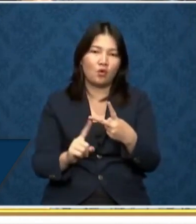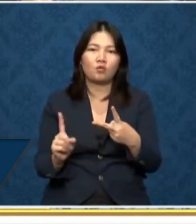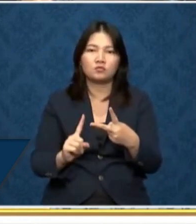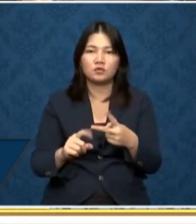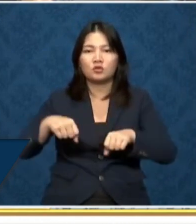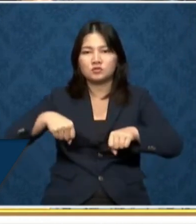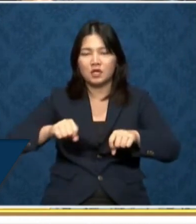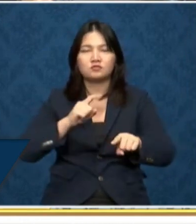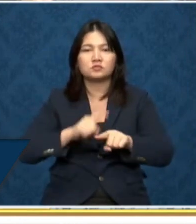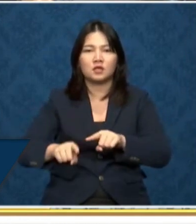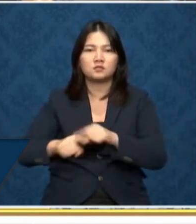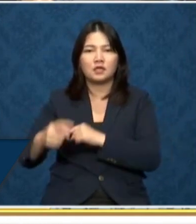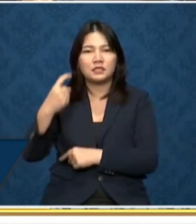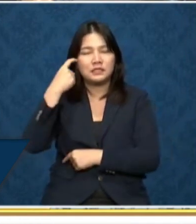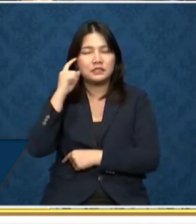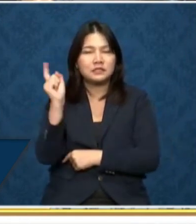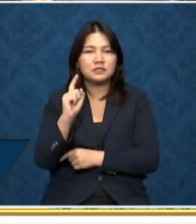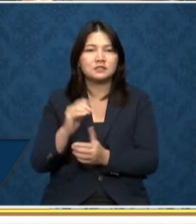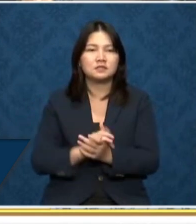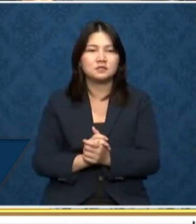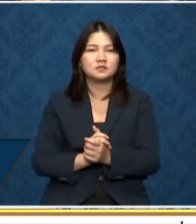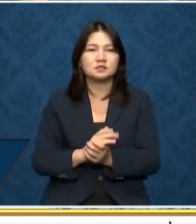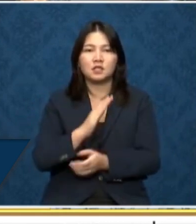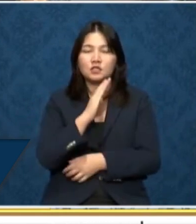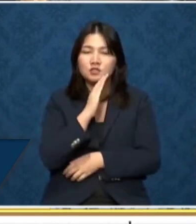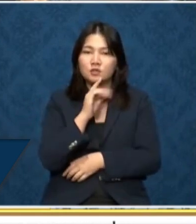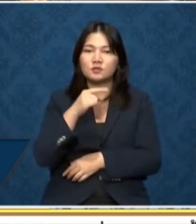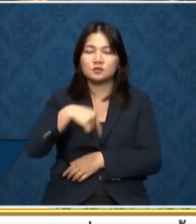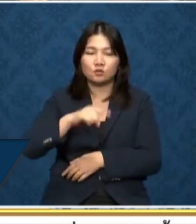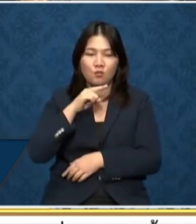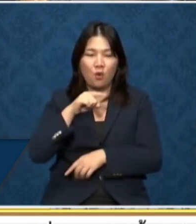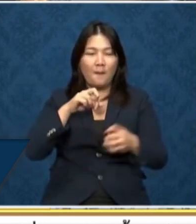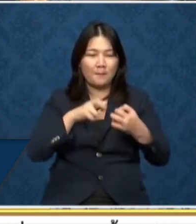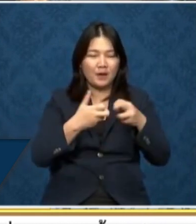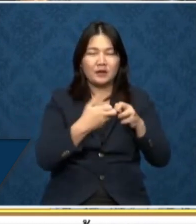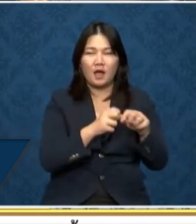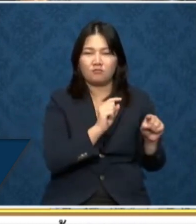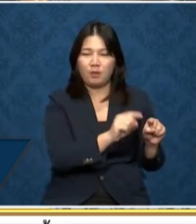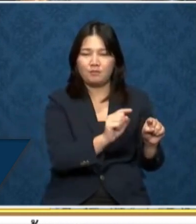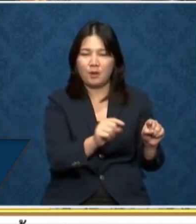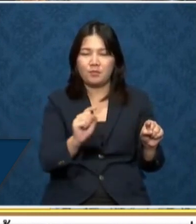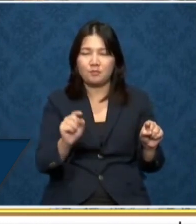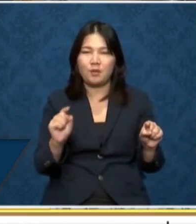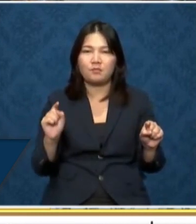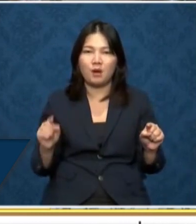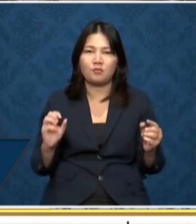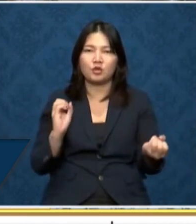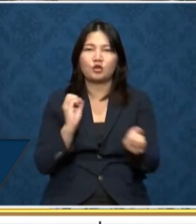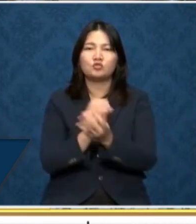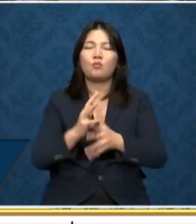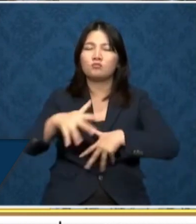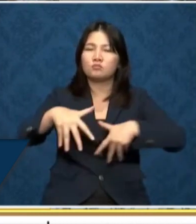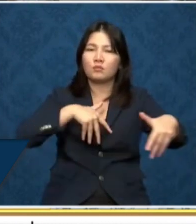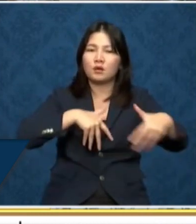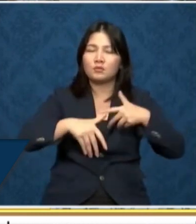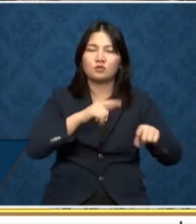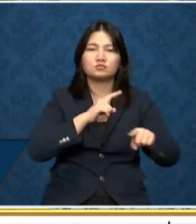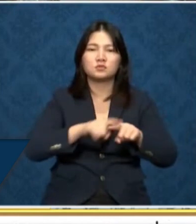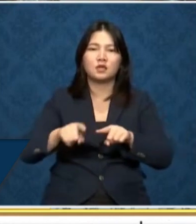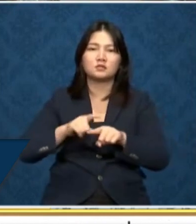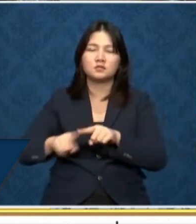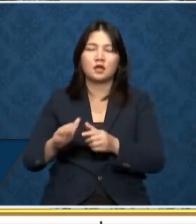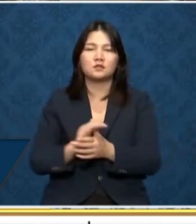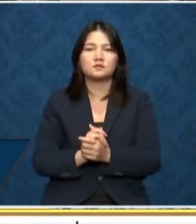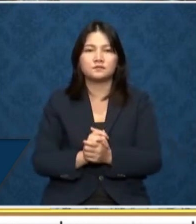าเห็นว่าเพื่อให้การแก้ไขปัญหาที่เกิดขึ้นกับประชาชนที่จำเป็นต้องใช้ยวดยานในการประกอบกิจ